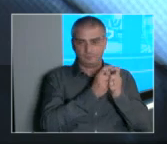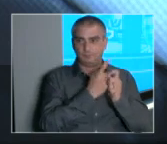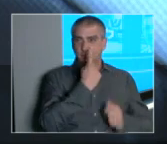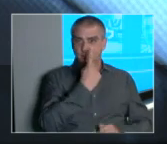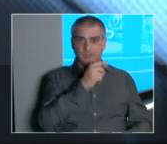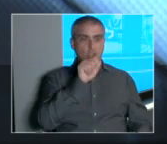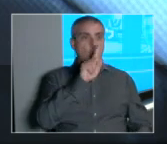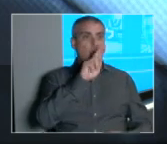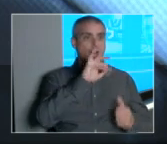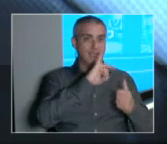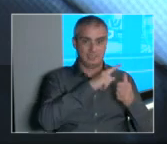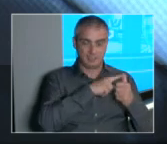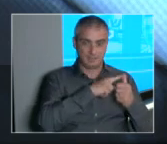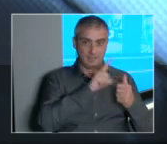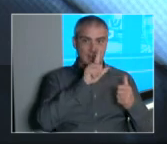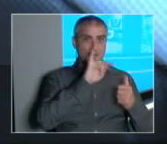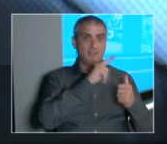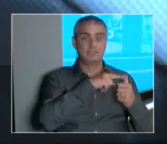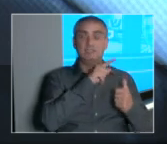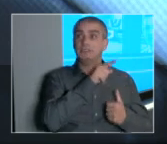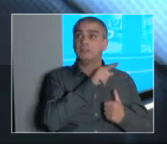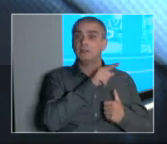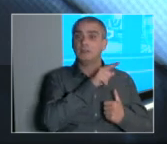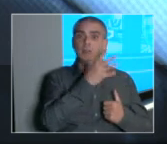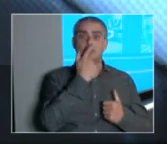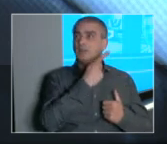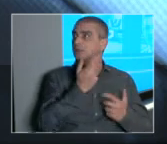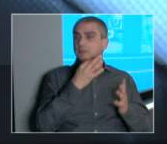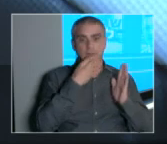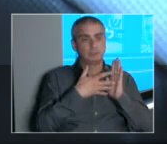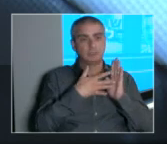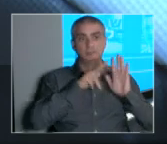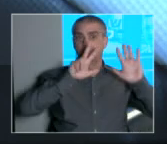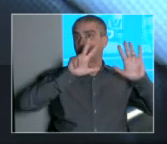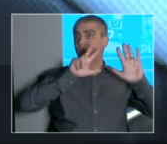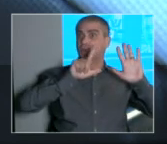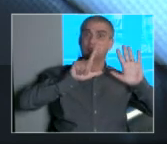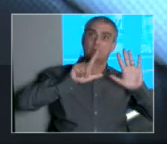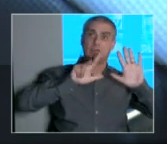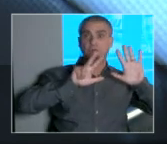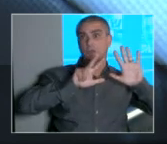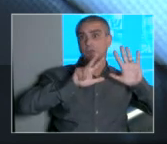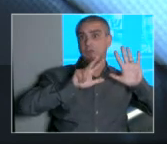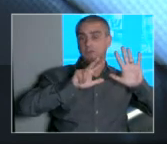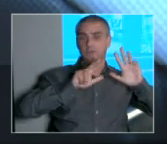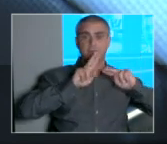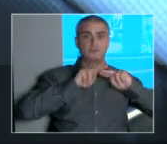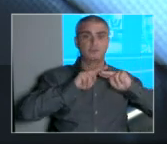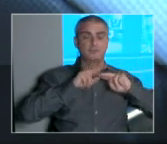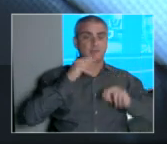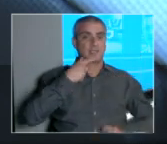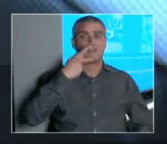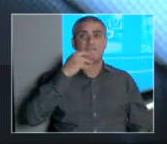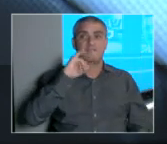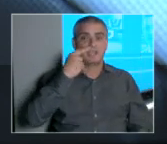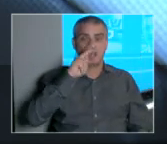אחד אורלי לוי, היא הייתה מלא בסקרים, 8 מנדטים, 7 מנדטים. אחר כך היה